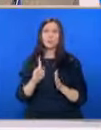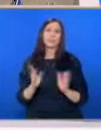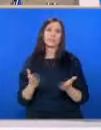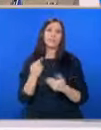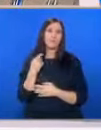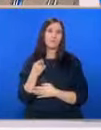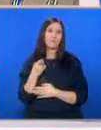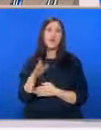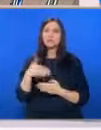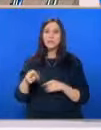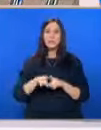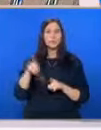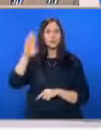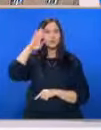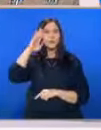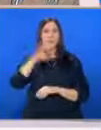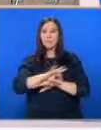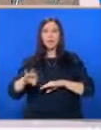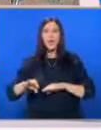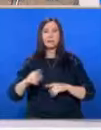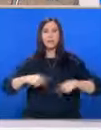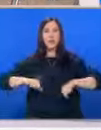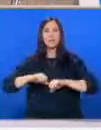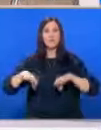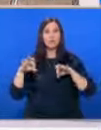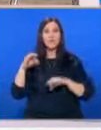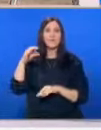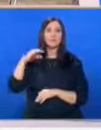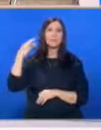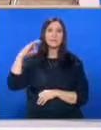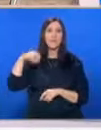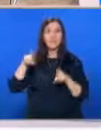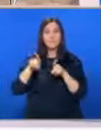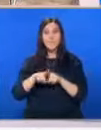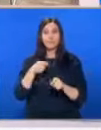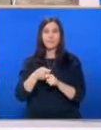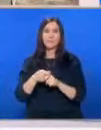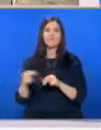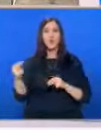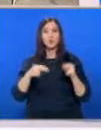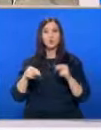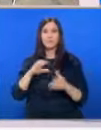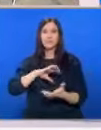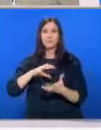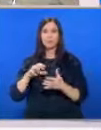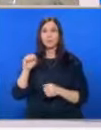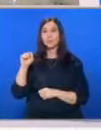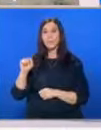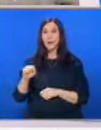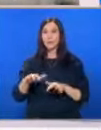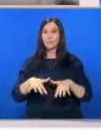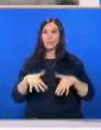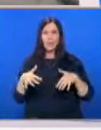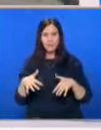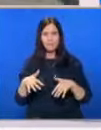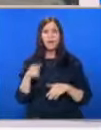това. След като служебният проектокабинет е готов, президентът отново ще направи консултации с политическите сили в